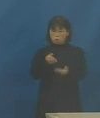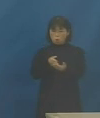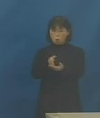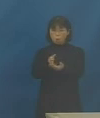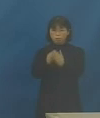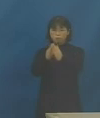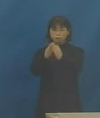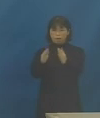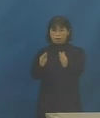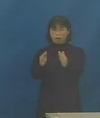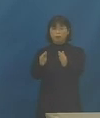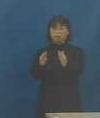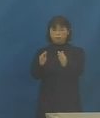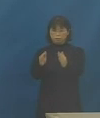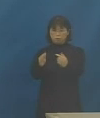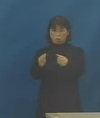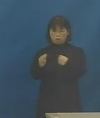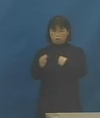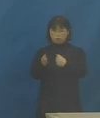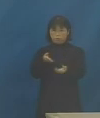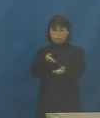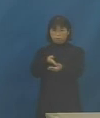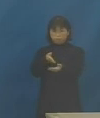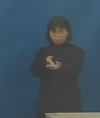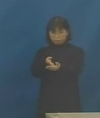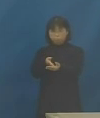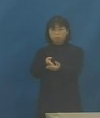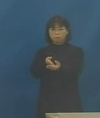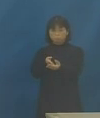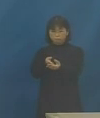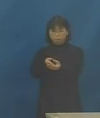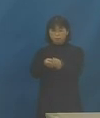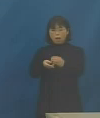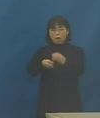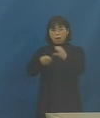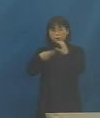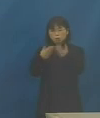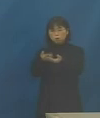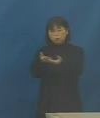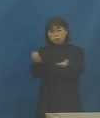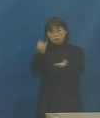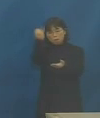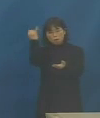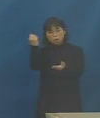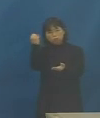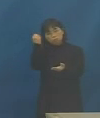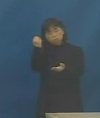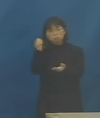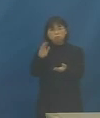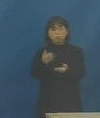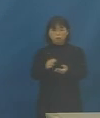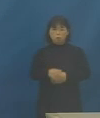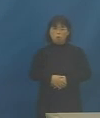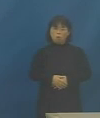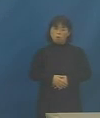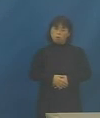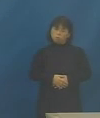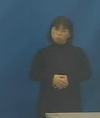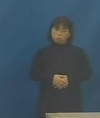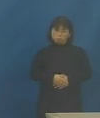等先生方に申し上げたんですが皆さん飲食店というイメージがあるんですけども飲食店よりもフォンパーティ